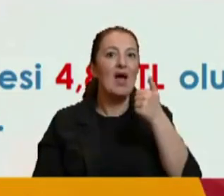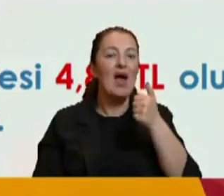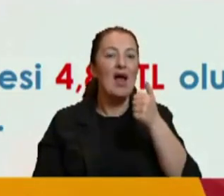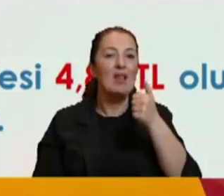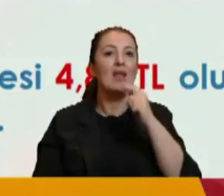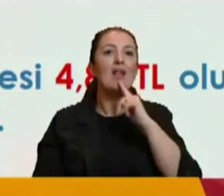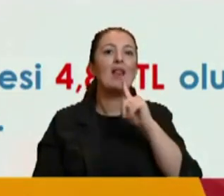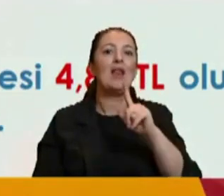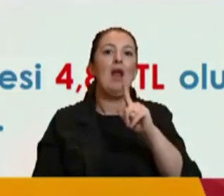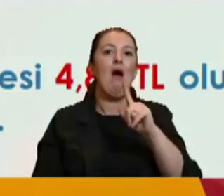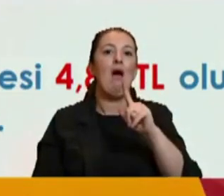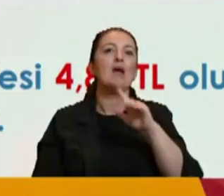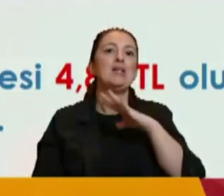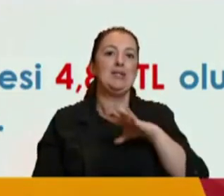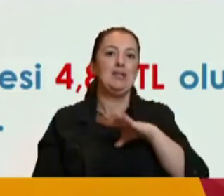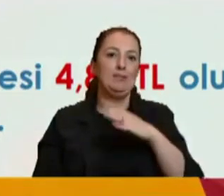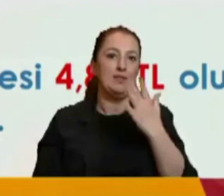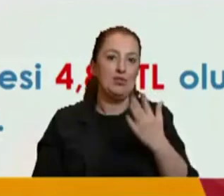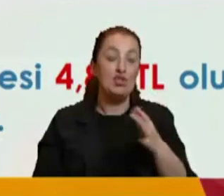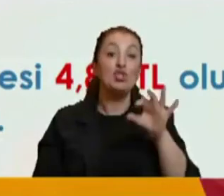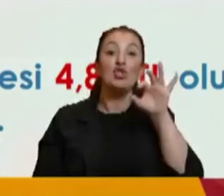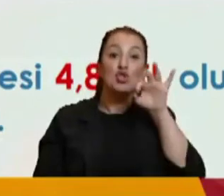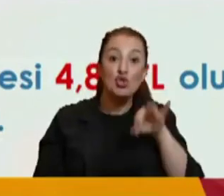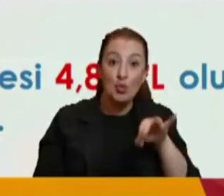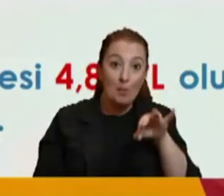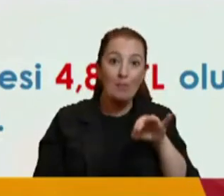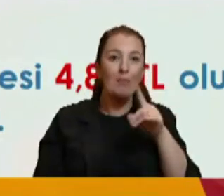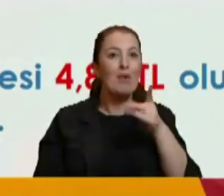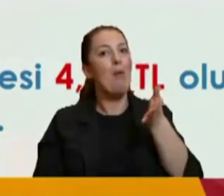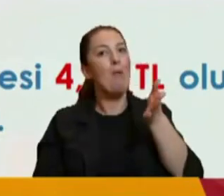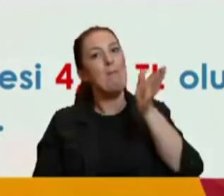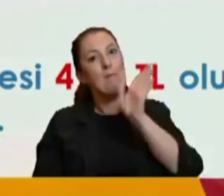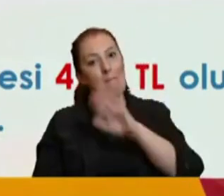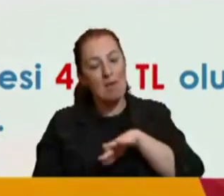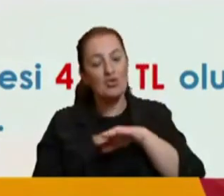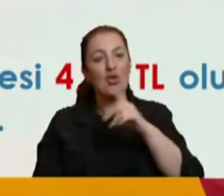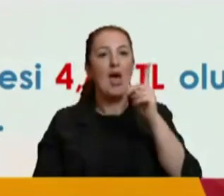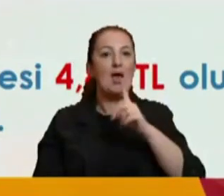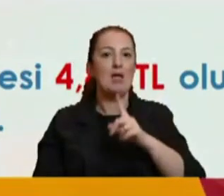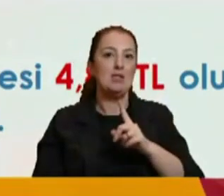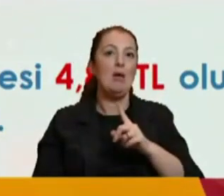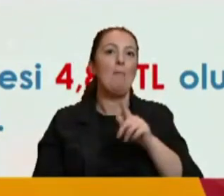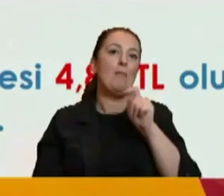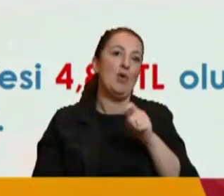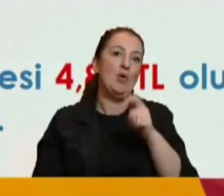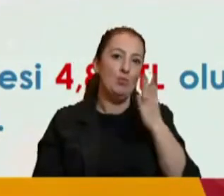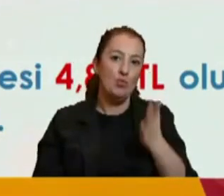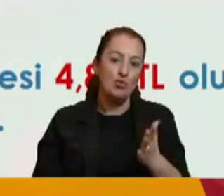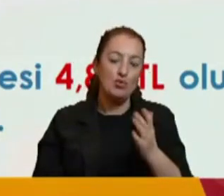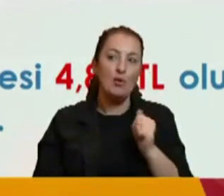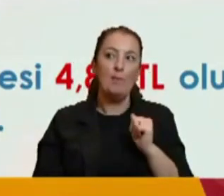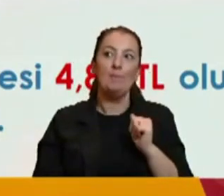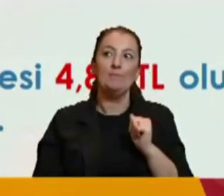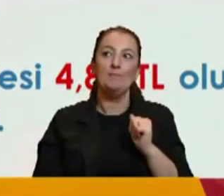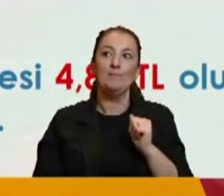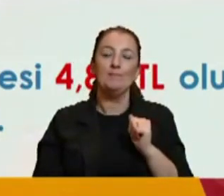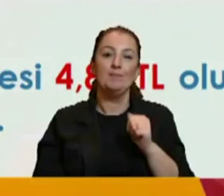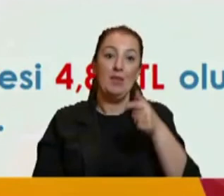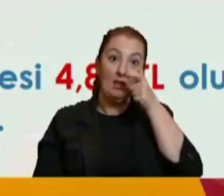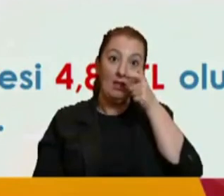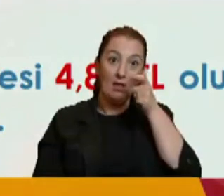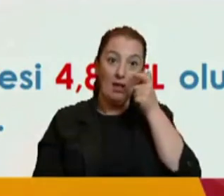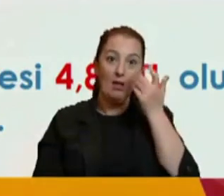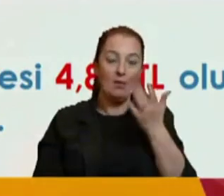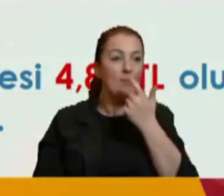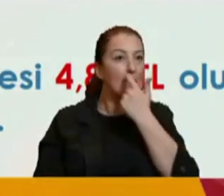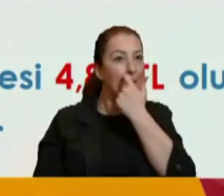TL idi şimdi bir başka hesapta Ben burada yapmak istiyorum dikkatinizi